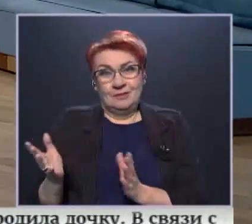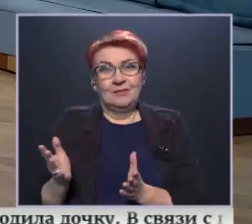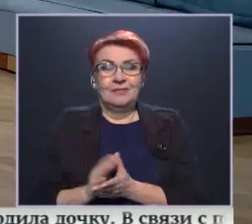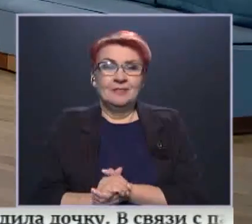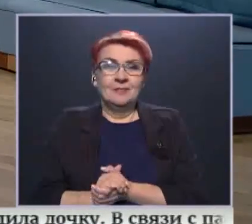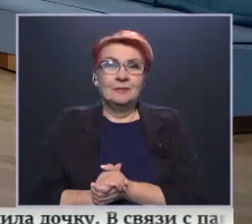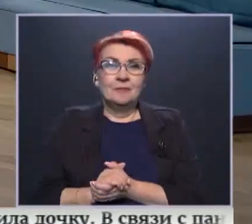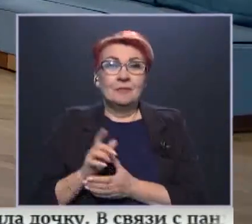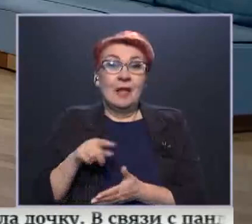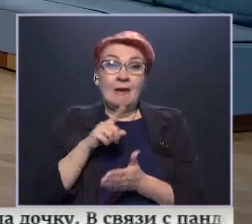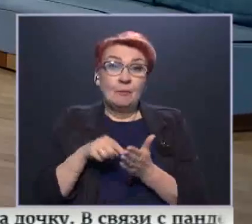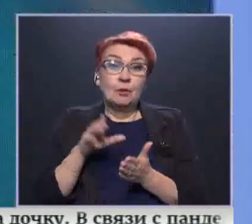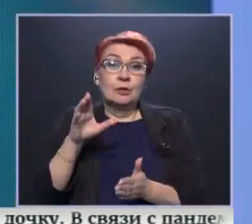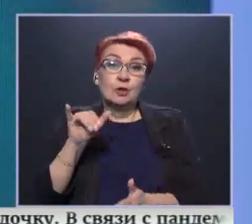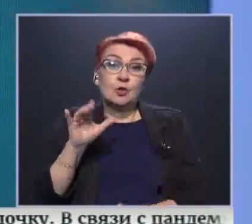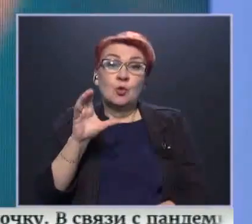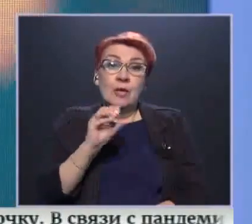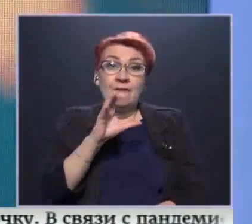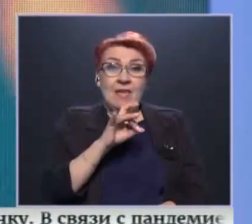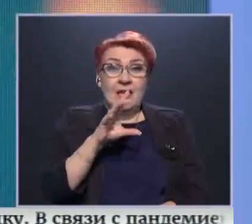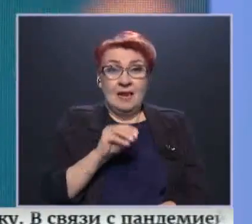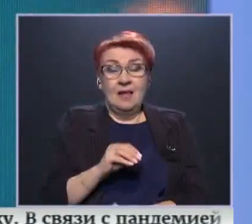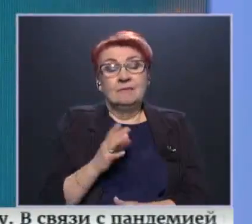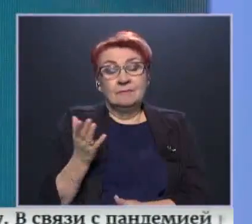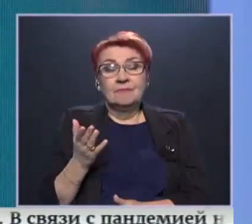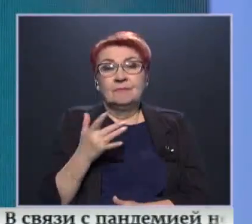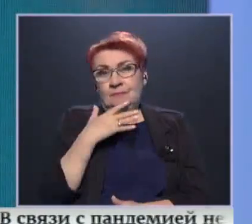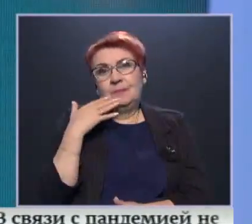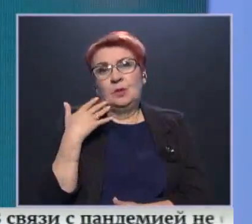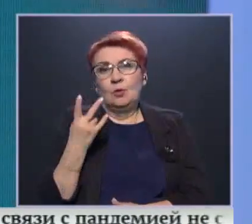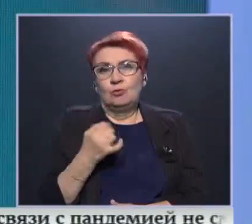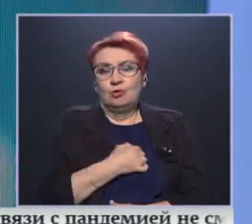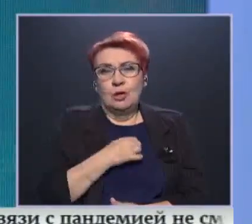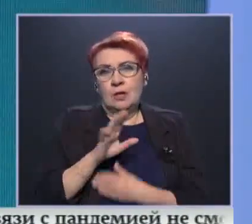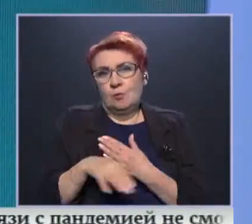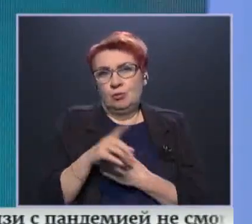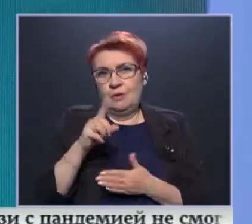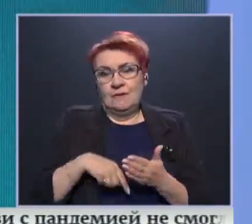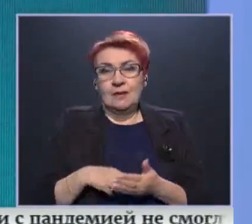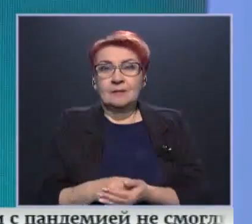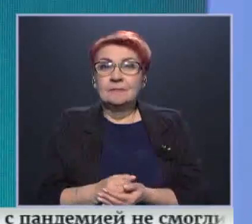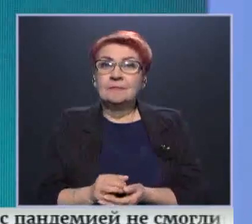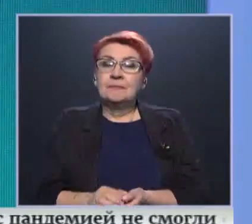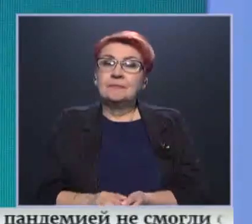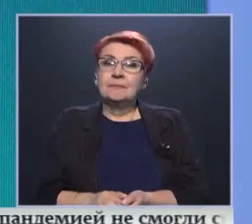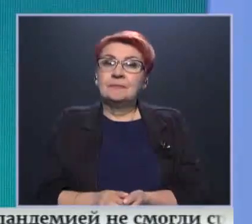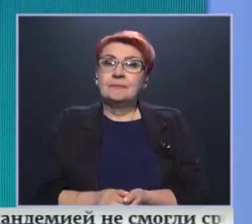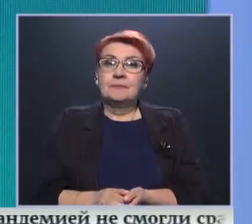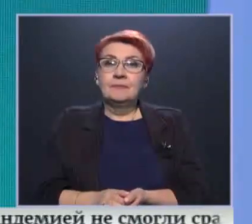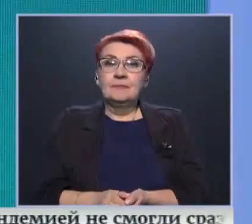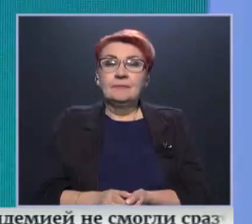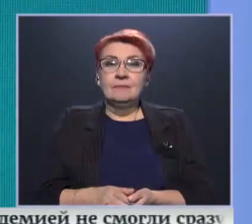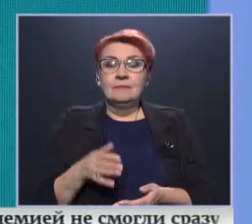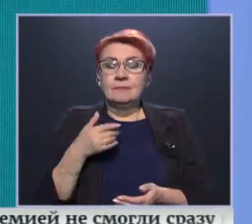вопрос про суеверие не редкость. У нас, кстати, вот по поводу суеверий, прям вот такая